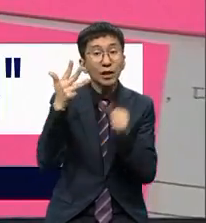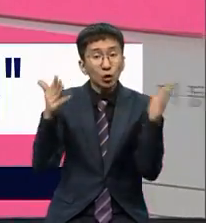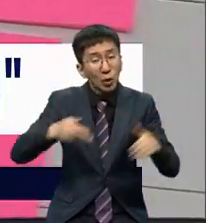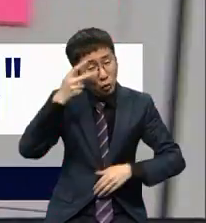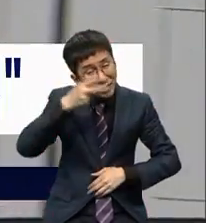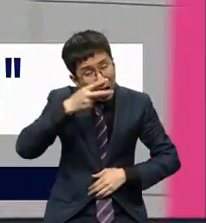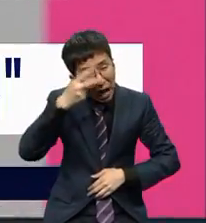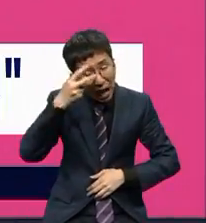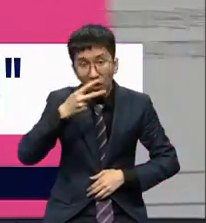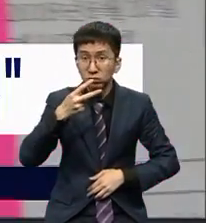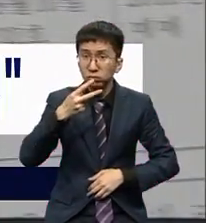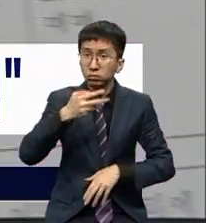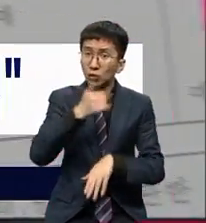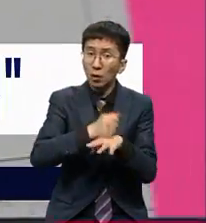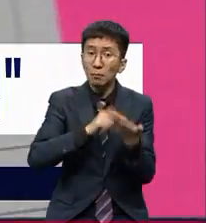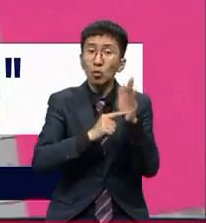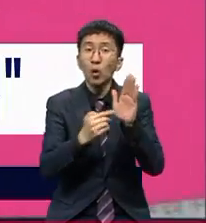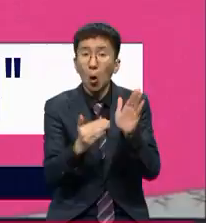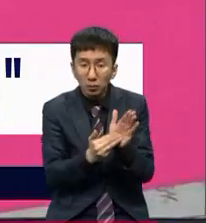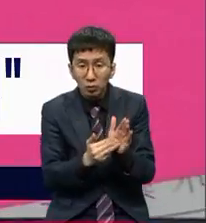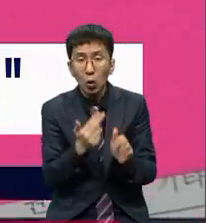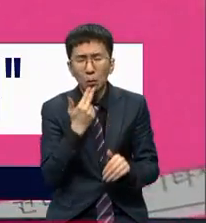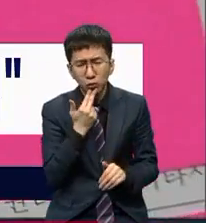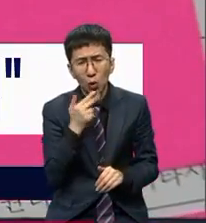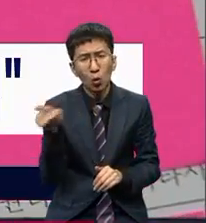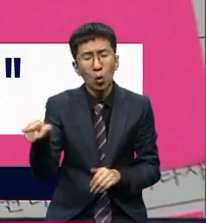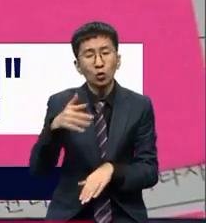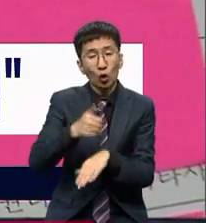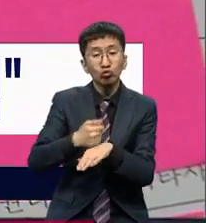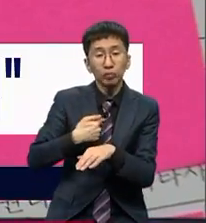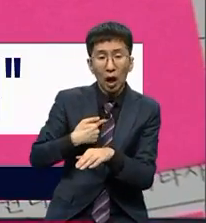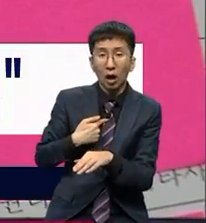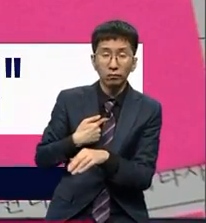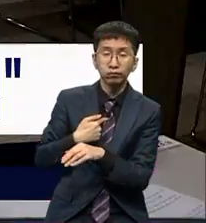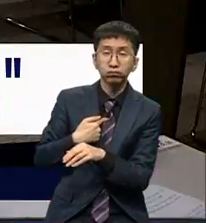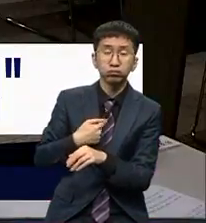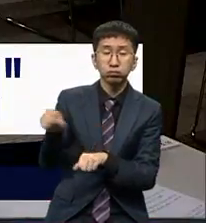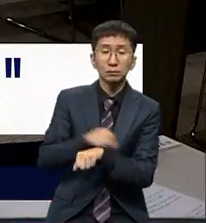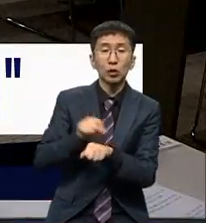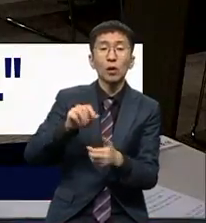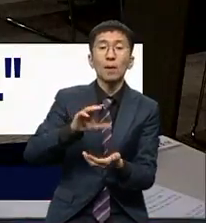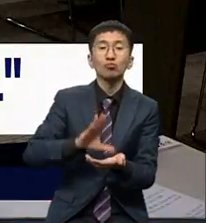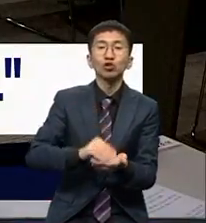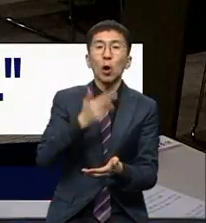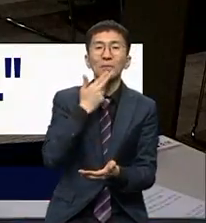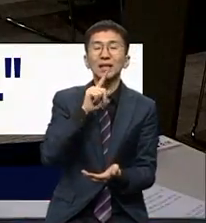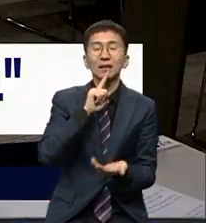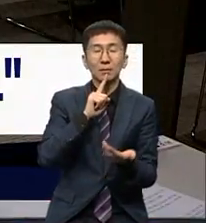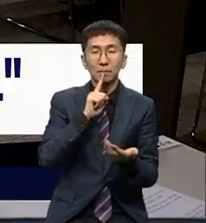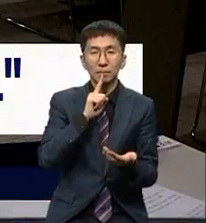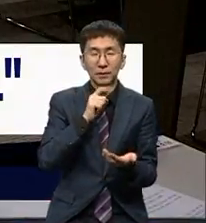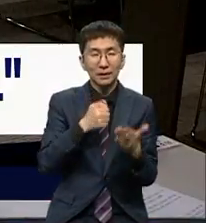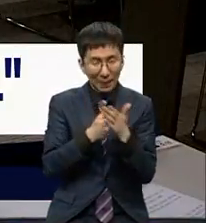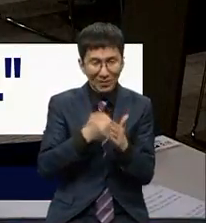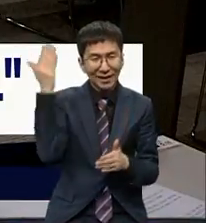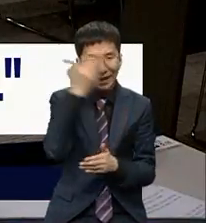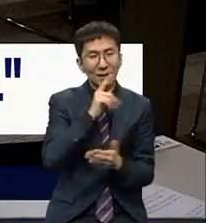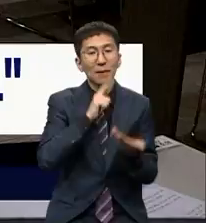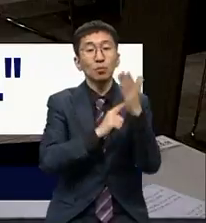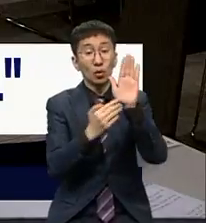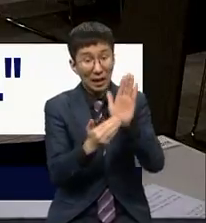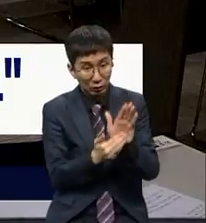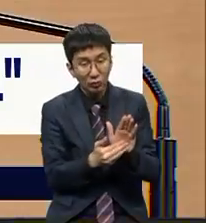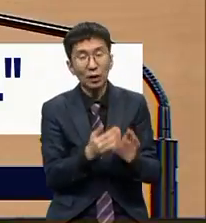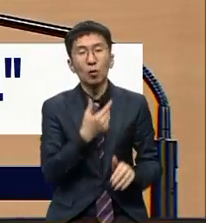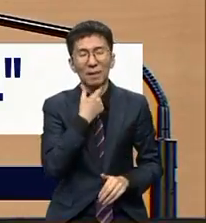내놓지 않는다면서 합수단 조사에 적극 협력하겠다고 밝혔습니다. 권익위는 수사 중인 사안으로 새로 밝혀진 의혹은